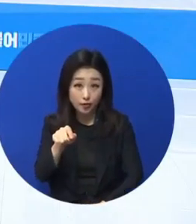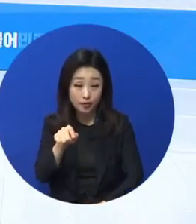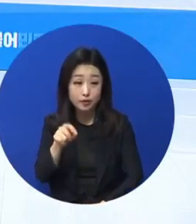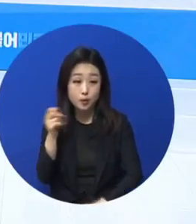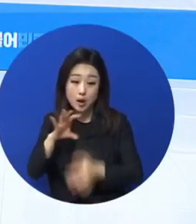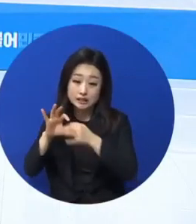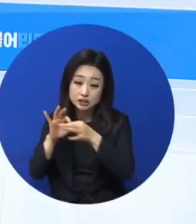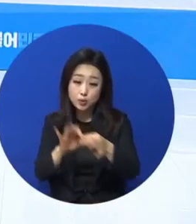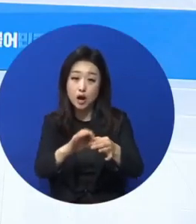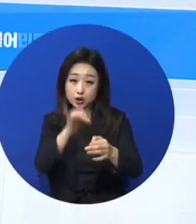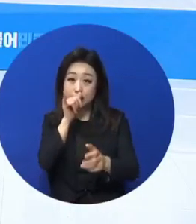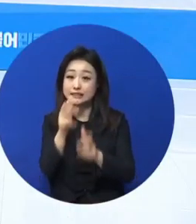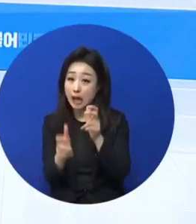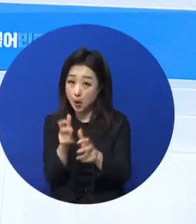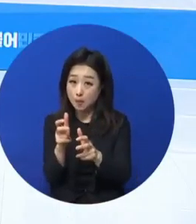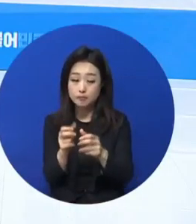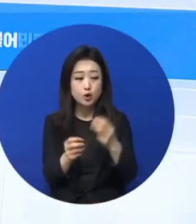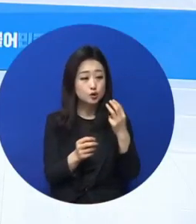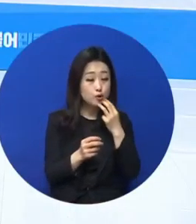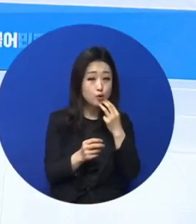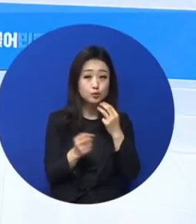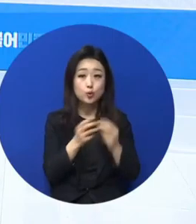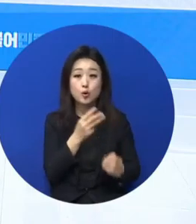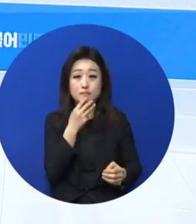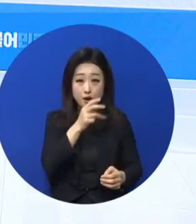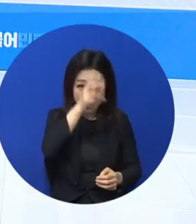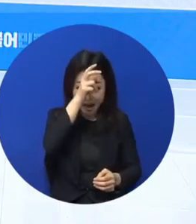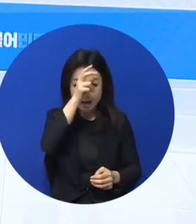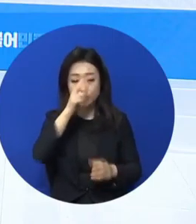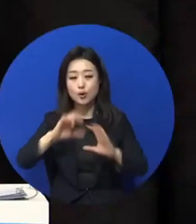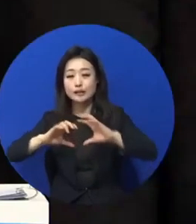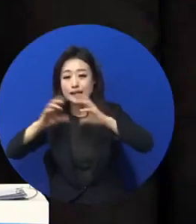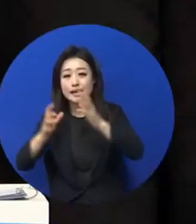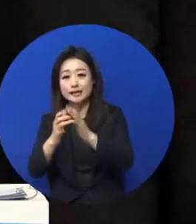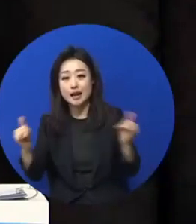기대되고 서울 시민뿐만 아니라 평양 시민과 세계 시민들이